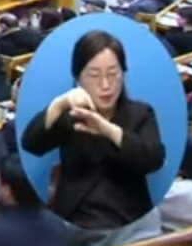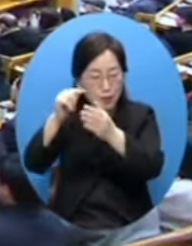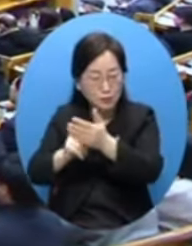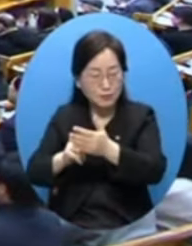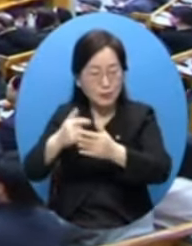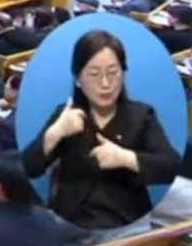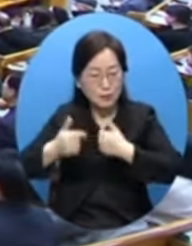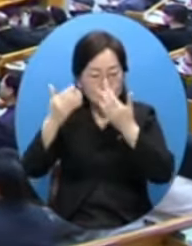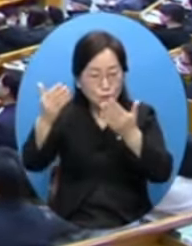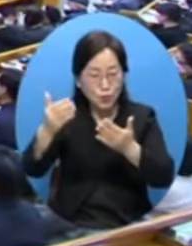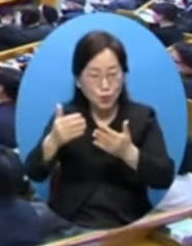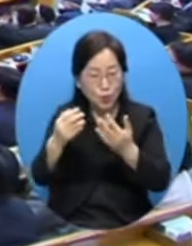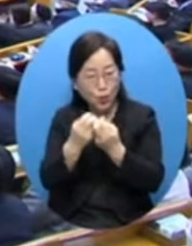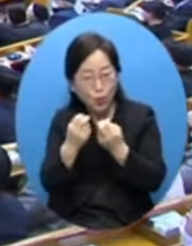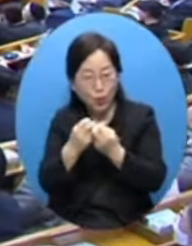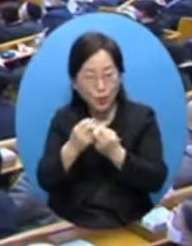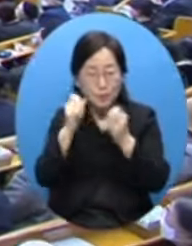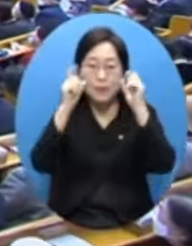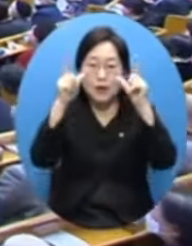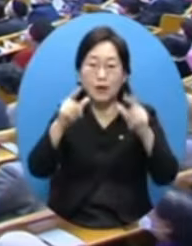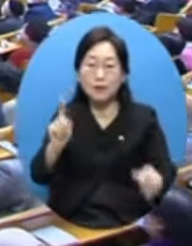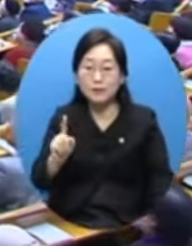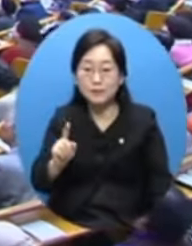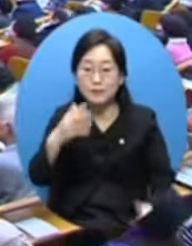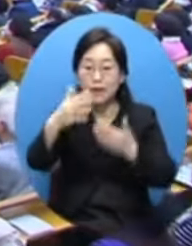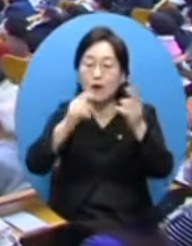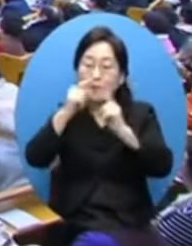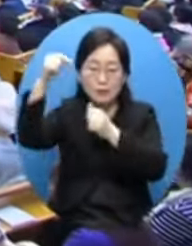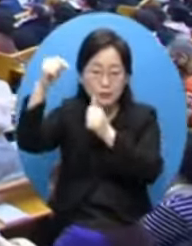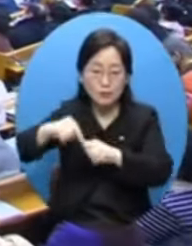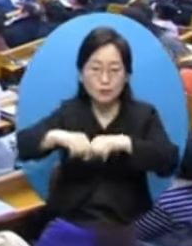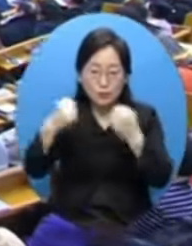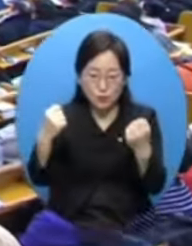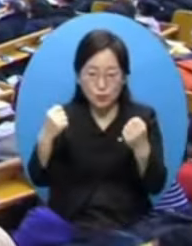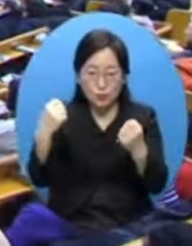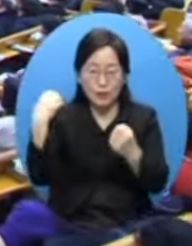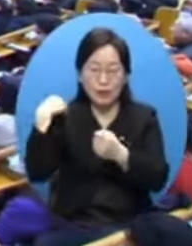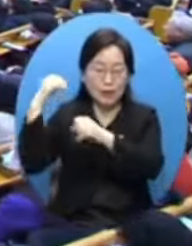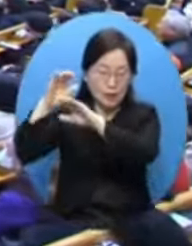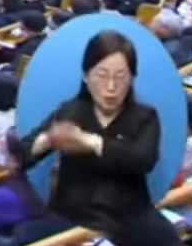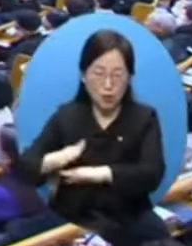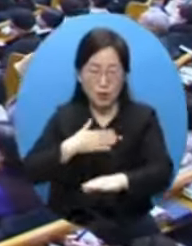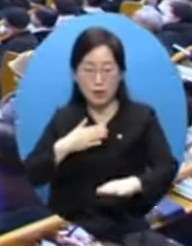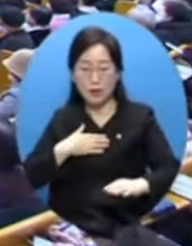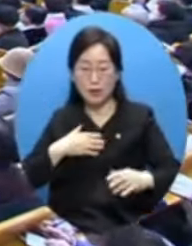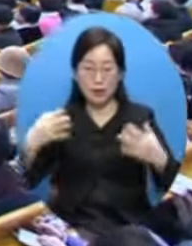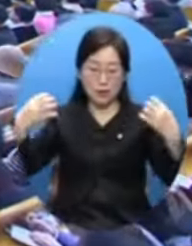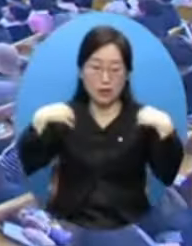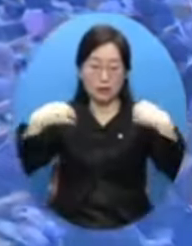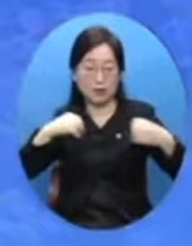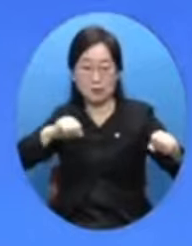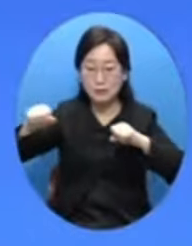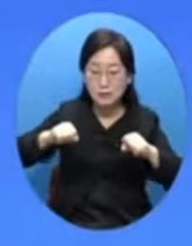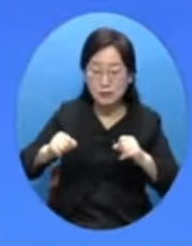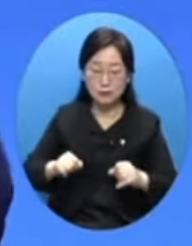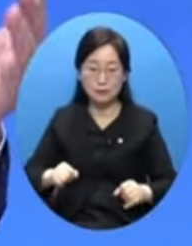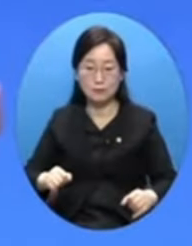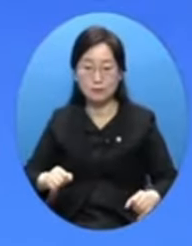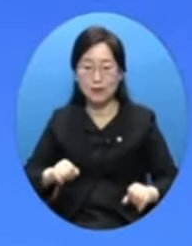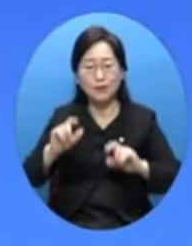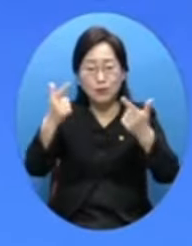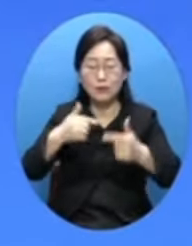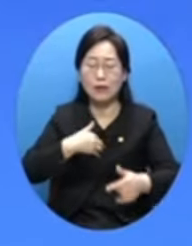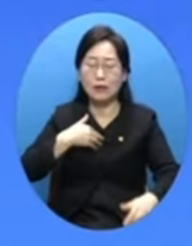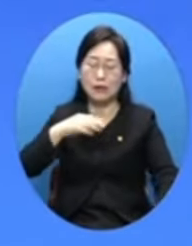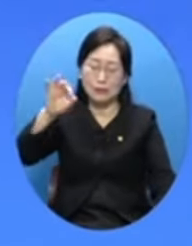할 것인가 깨달았습니다 그것은 말씀에 순종하고 내려놓는 것입니다 내가 내가하고 내가 내 자신을 내수는 것이 아니라 난 아무것도